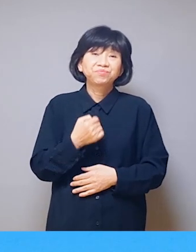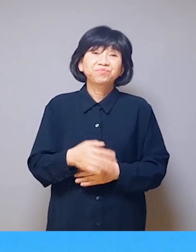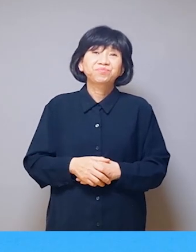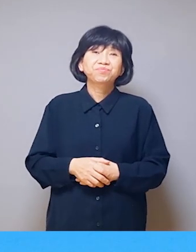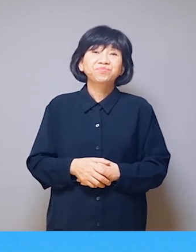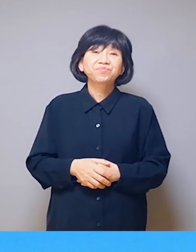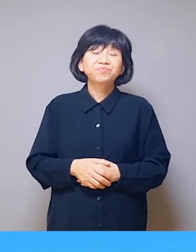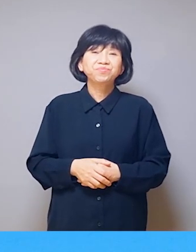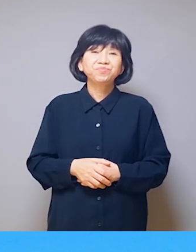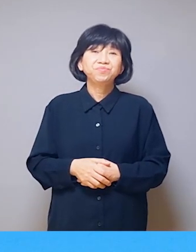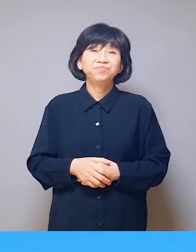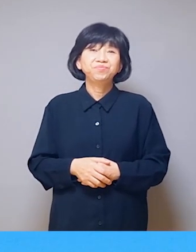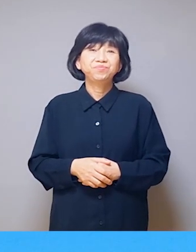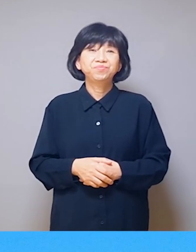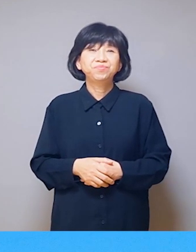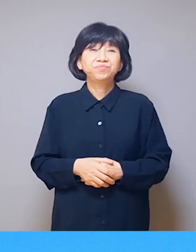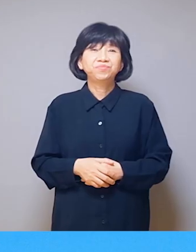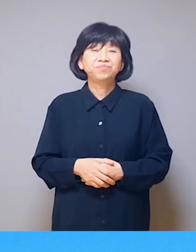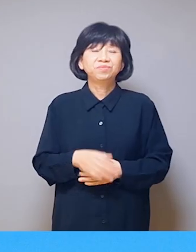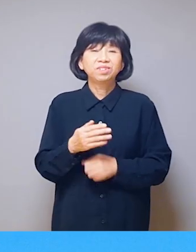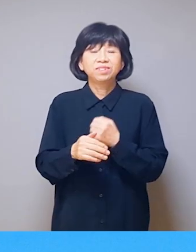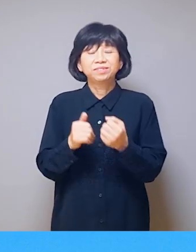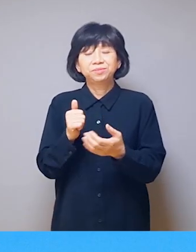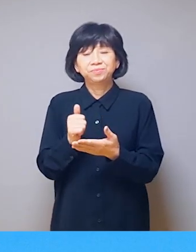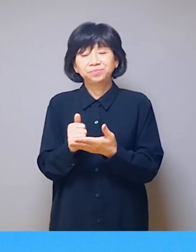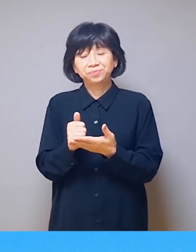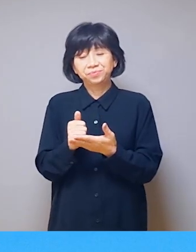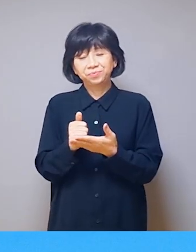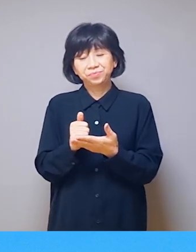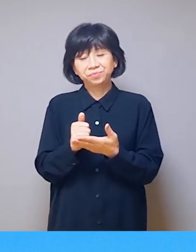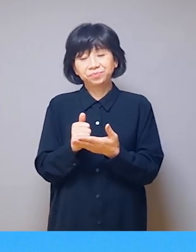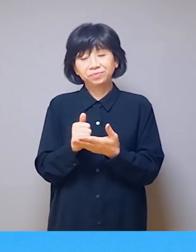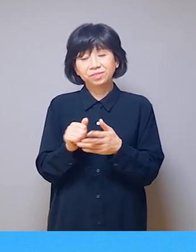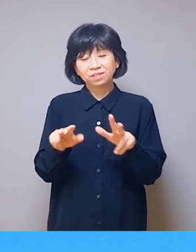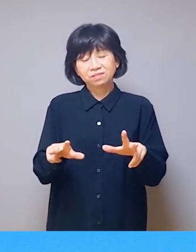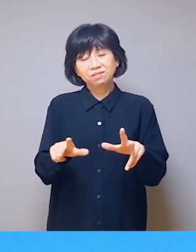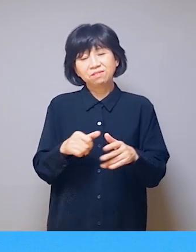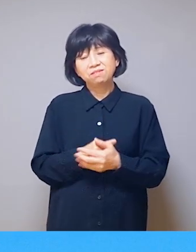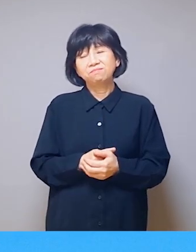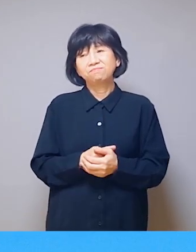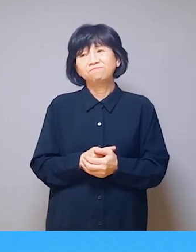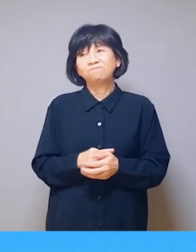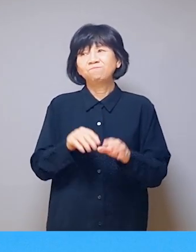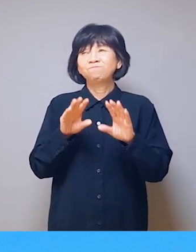몇 년 하면서 하나님, 저 그만할래요.